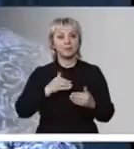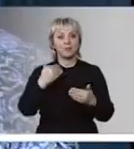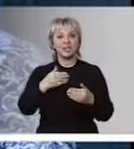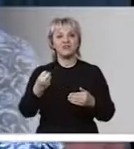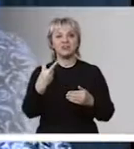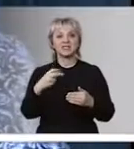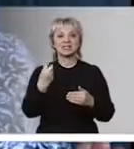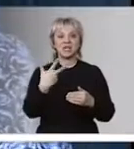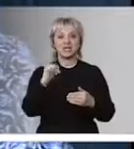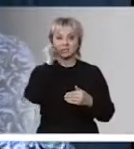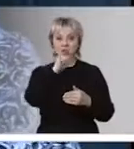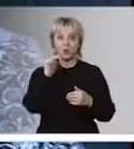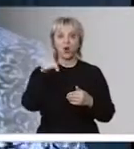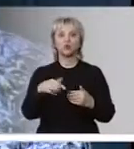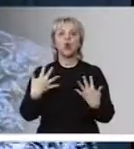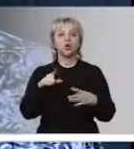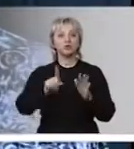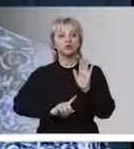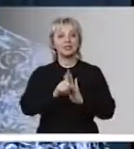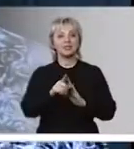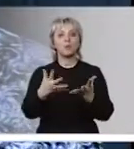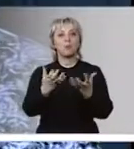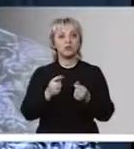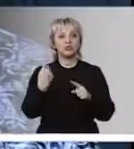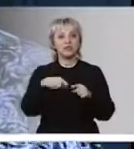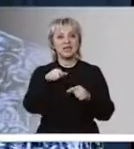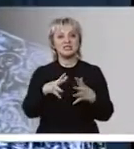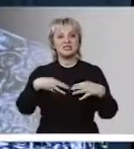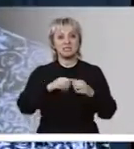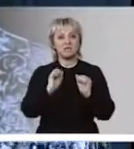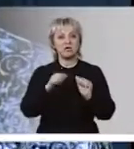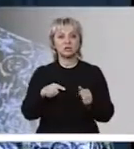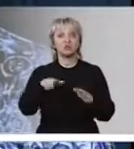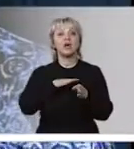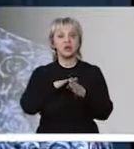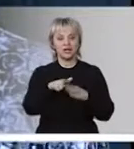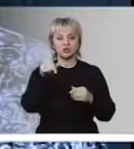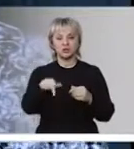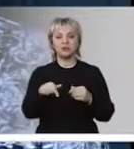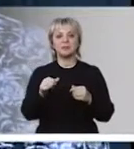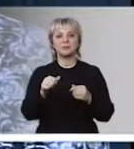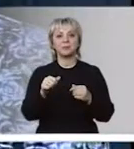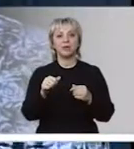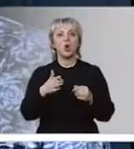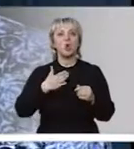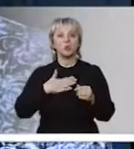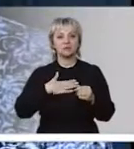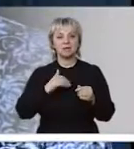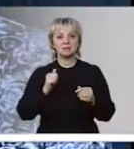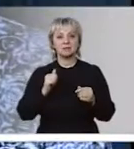в 2012-2013 году, они уже получили эти семьи возможность его реализовывать. У